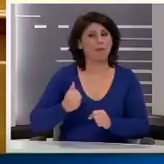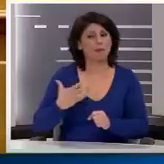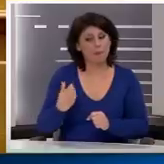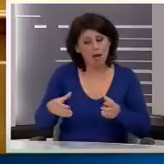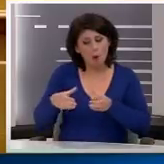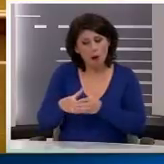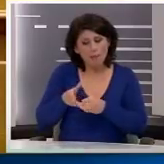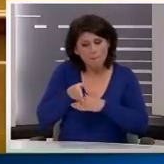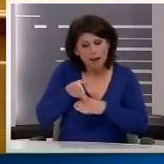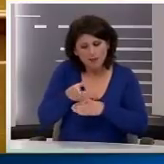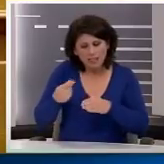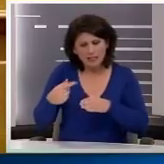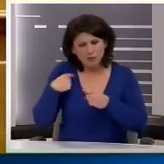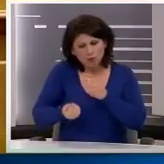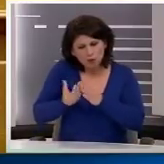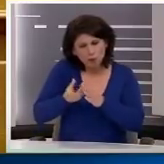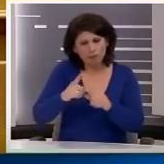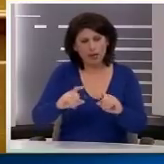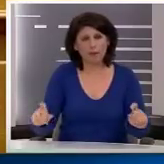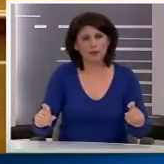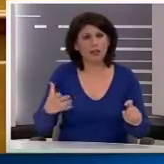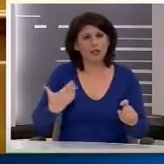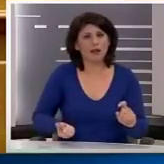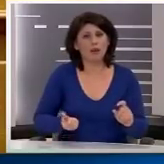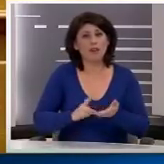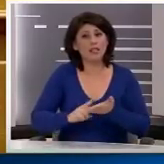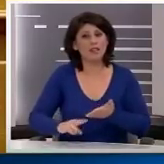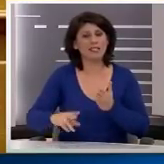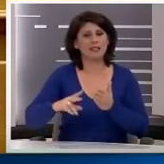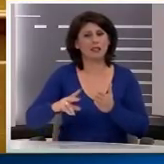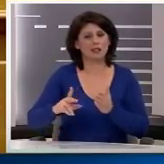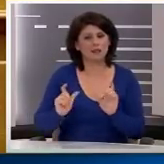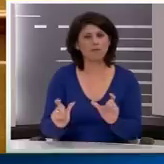για πρώτη φορά να μπουν ασφαλιστικές δικλείδες και κανόνες.